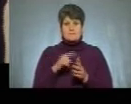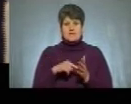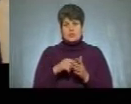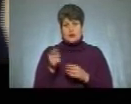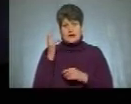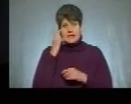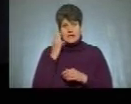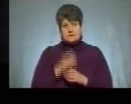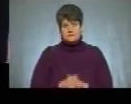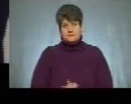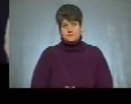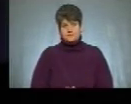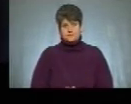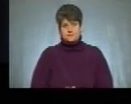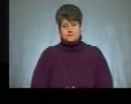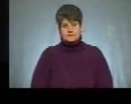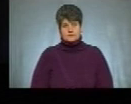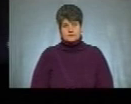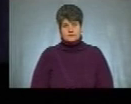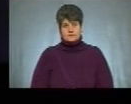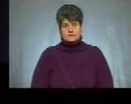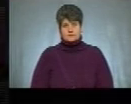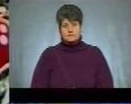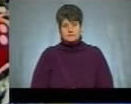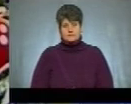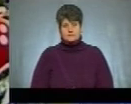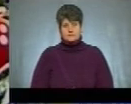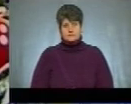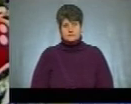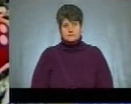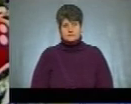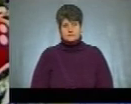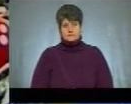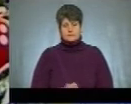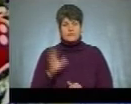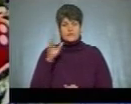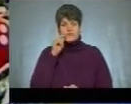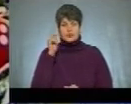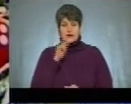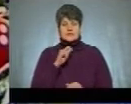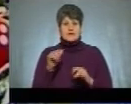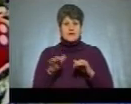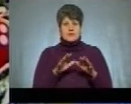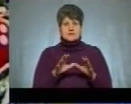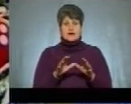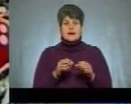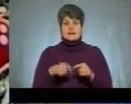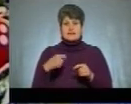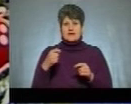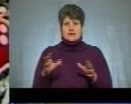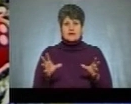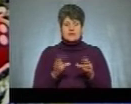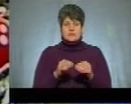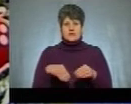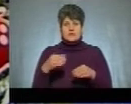Марія Котенко, Андрій Бодак. Новини. Всеукраїнська акція «Естафета єднання», під час якої